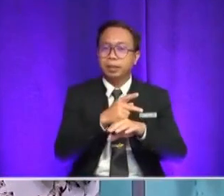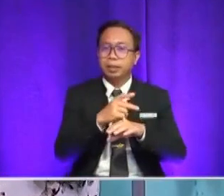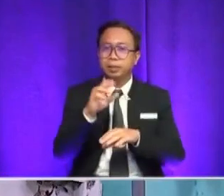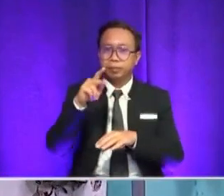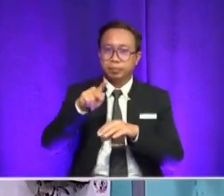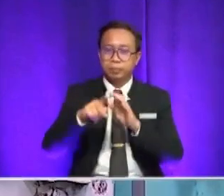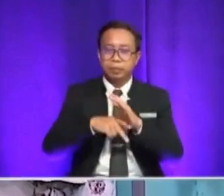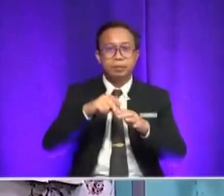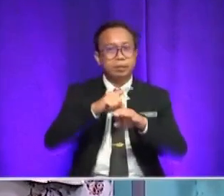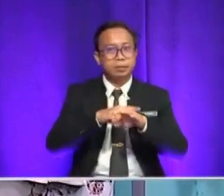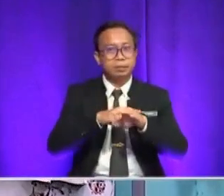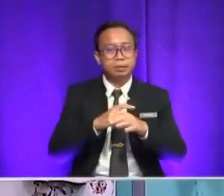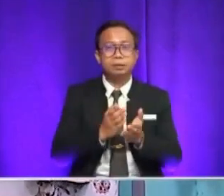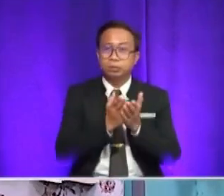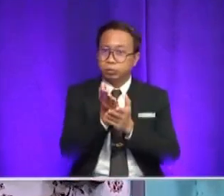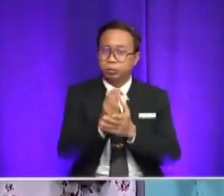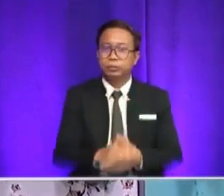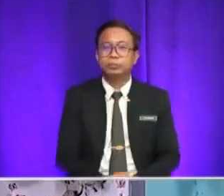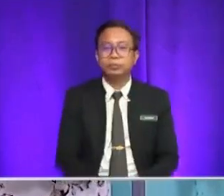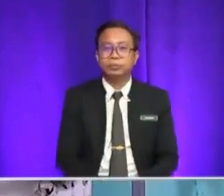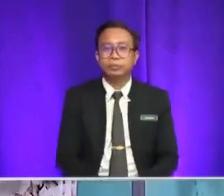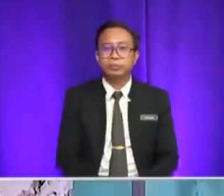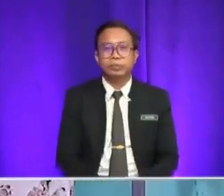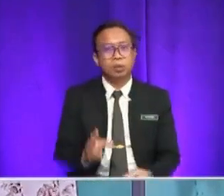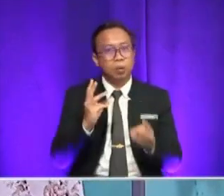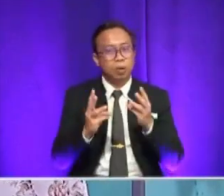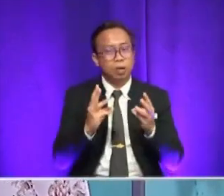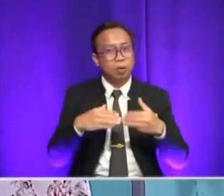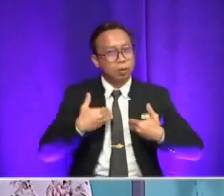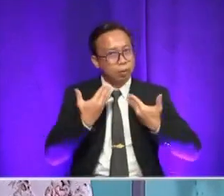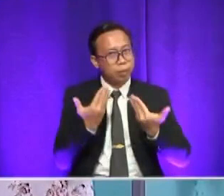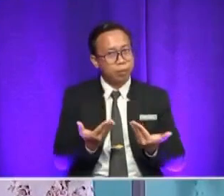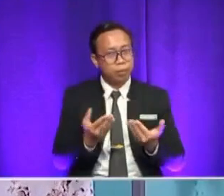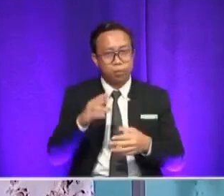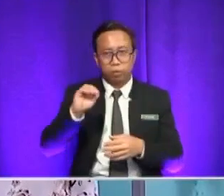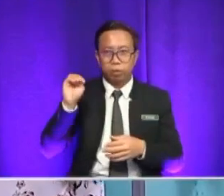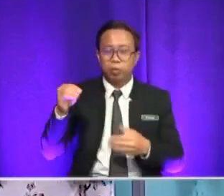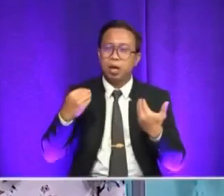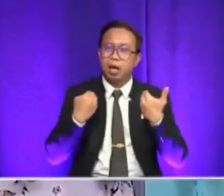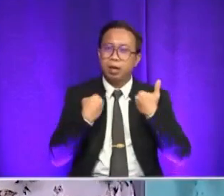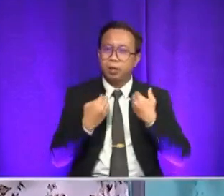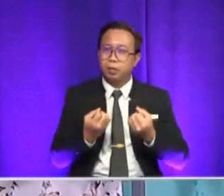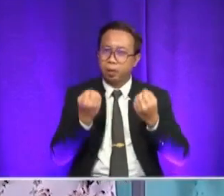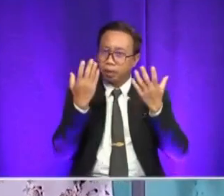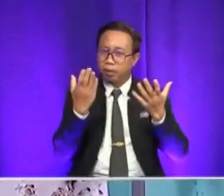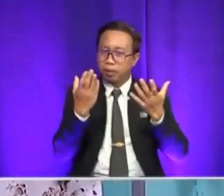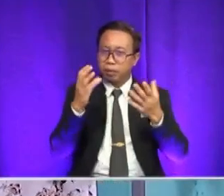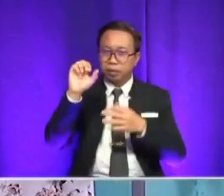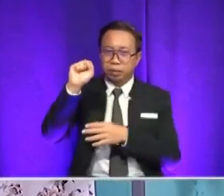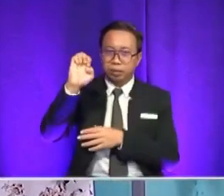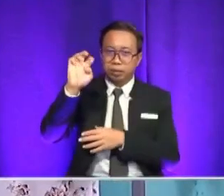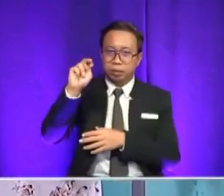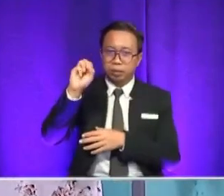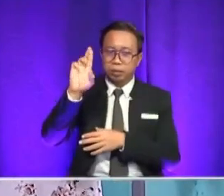pemasa. Okey, kita terus. Okey, walau bagaimanapun murid-murid ada banyak lagi sebenarnya sensor-sensor yang murid